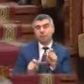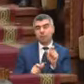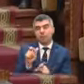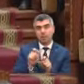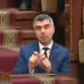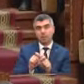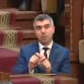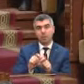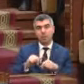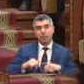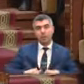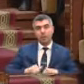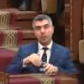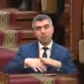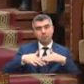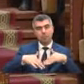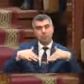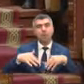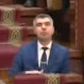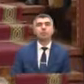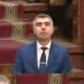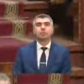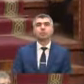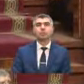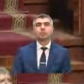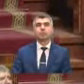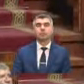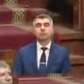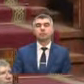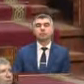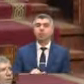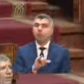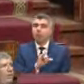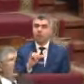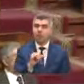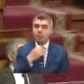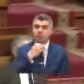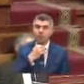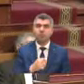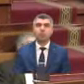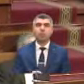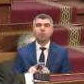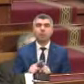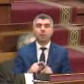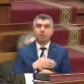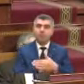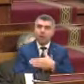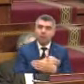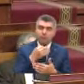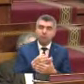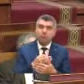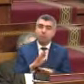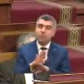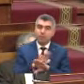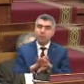أستاذ سيد الوزير وسيدات أستاذ النواب محترمين. ما يمكنش نتكلموا على أعوان السلطة، وسمحوا لي لا